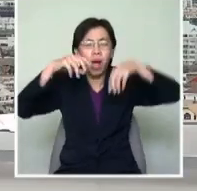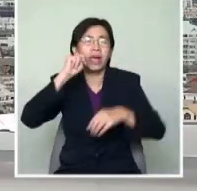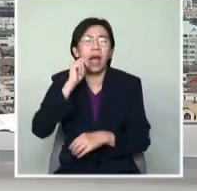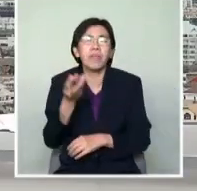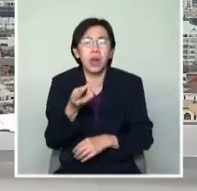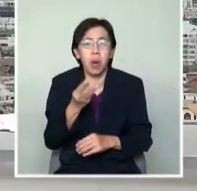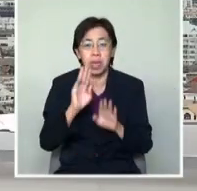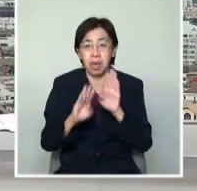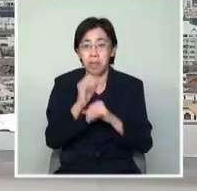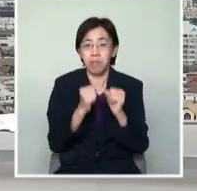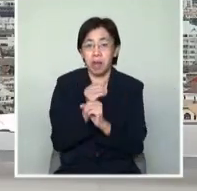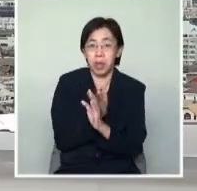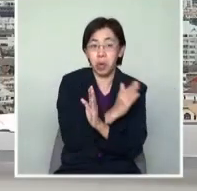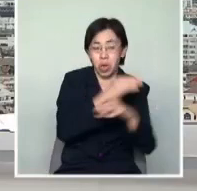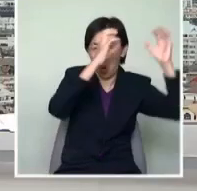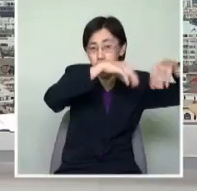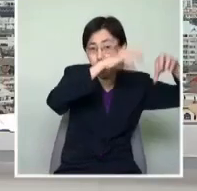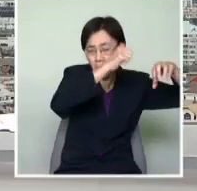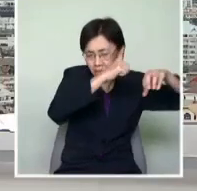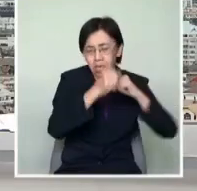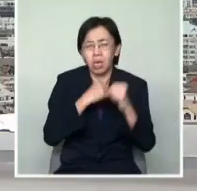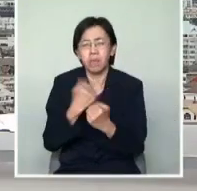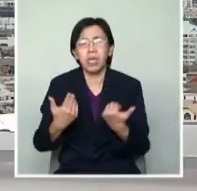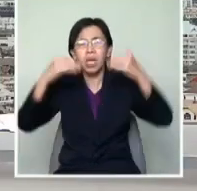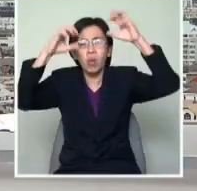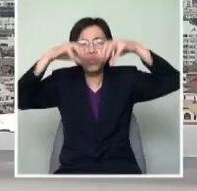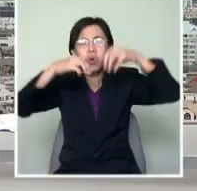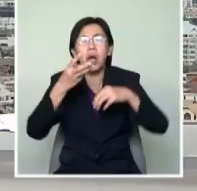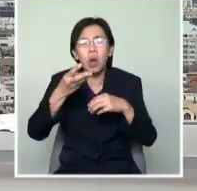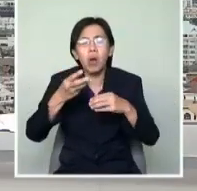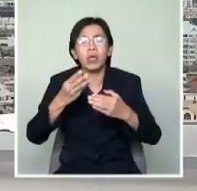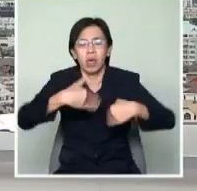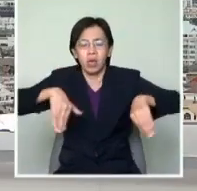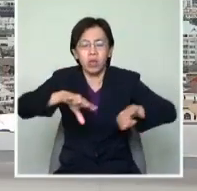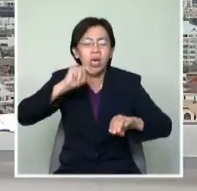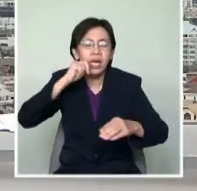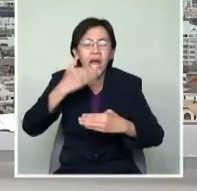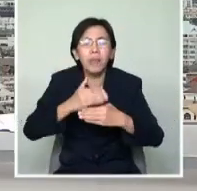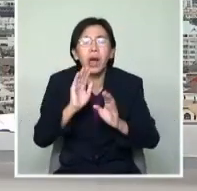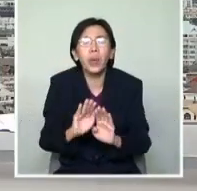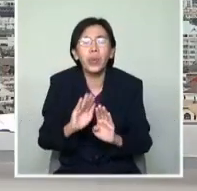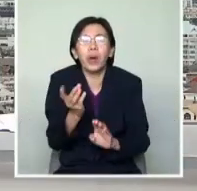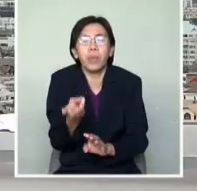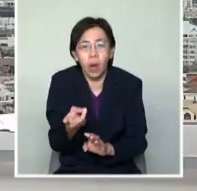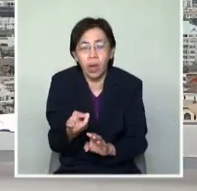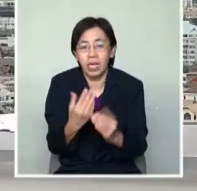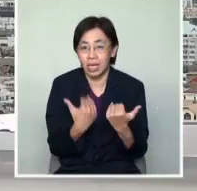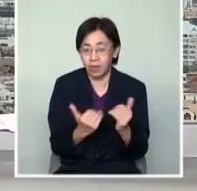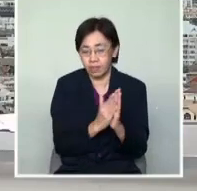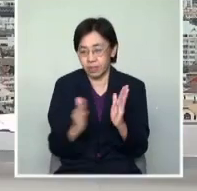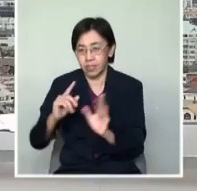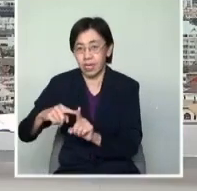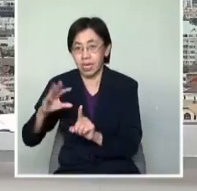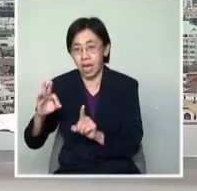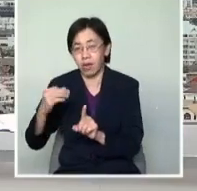อยเมื่อเทียบกับปีอื่นๆนะคะนอกเหนือจากนี้เนี่ยน้ำที่ไหลเข้าเขื่อนก็ยังน้อยด้วยเช่นเดียวกันตั้งแต่วันนี้ไปจนถึงวันที่15กันยาย